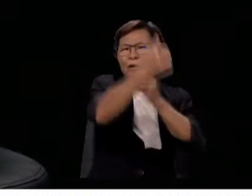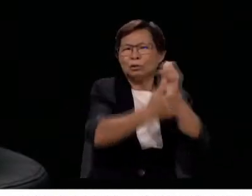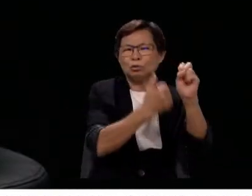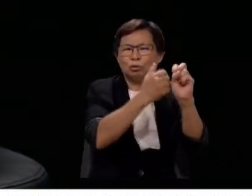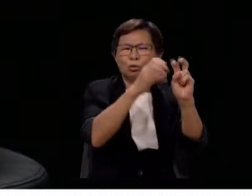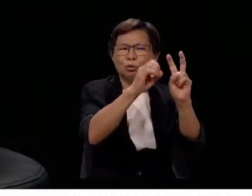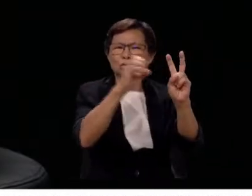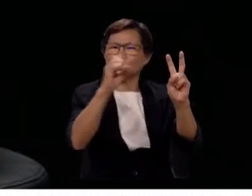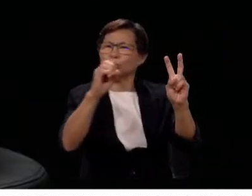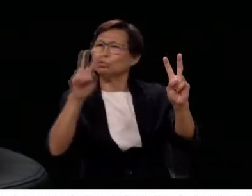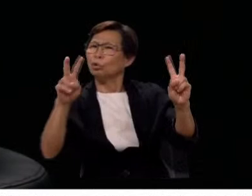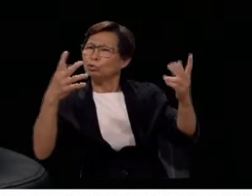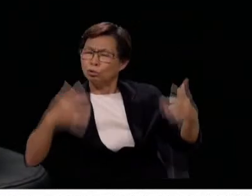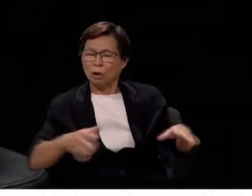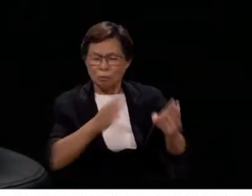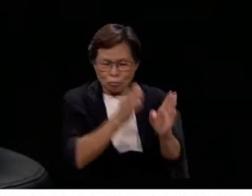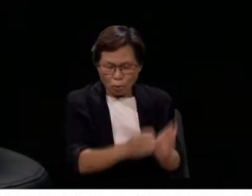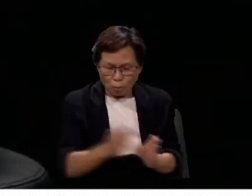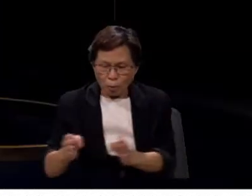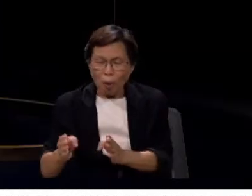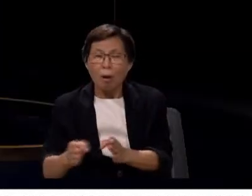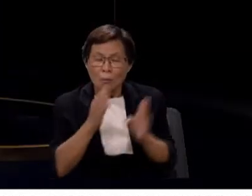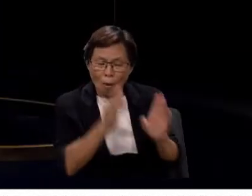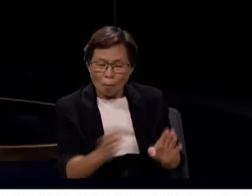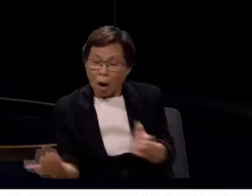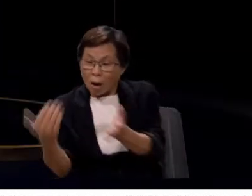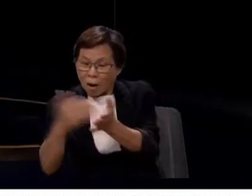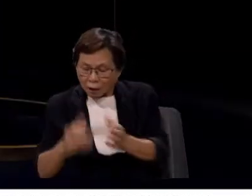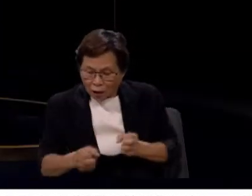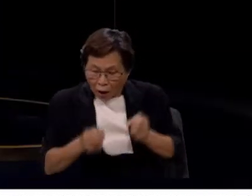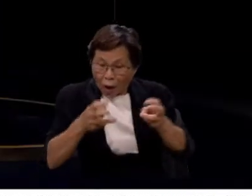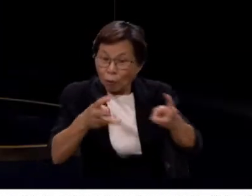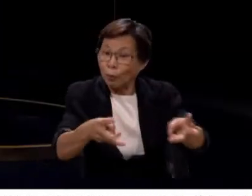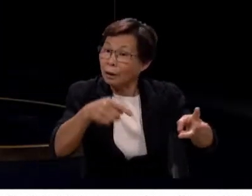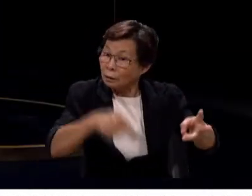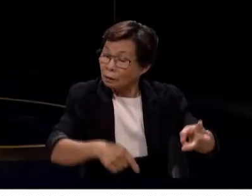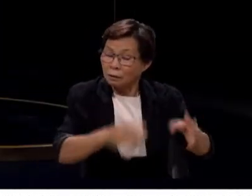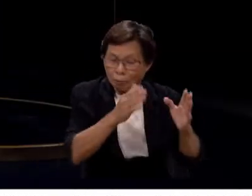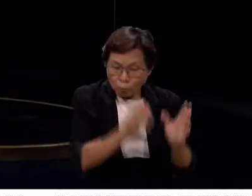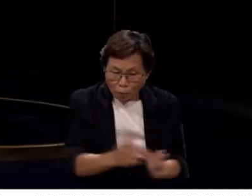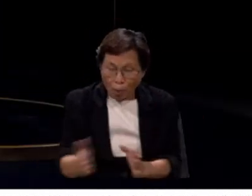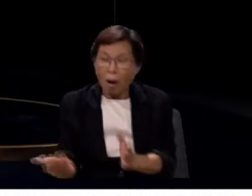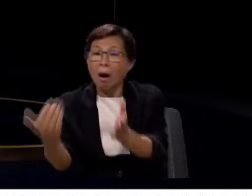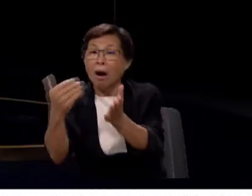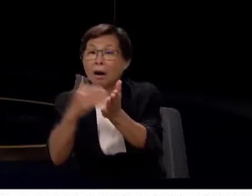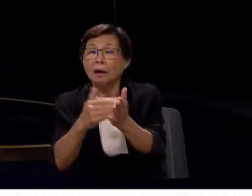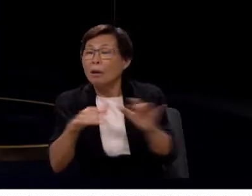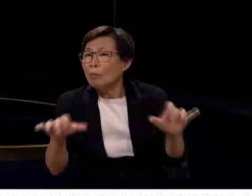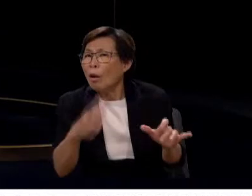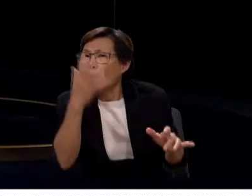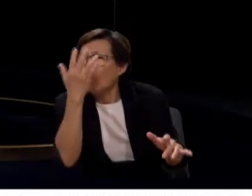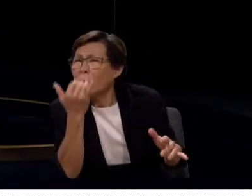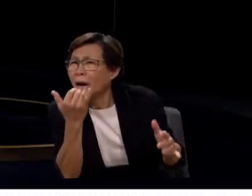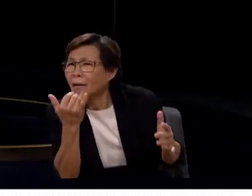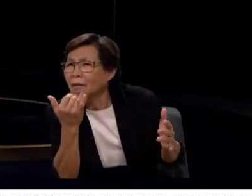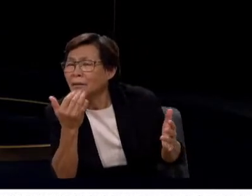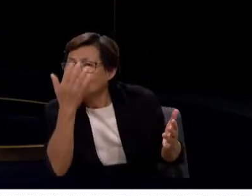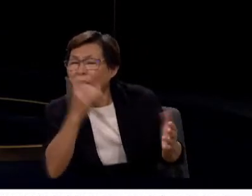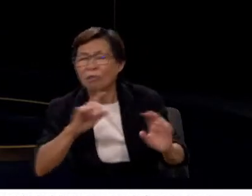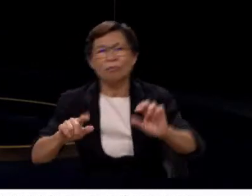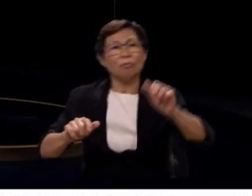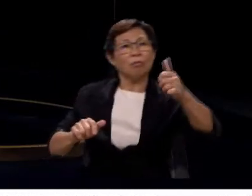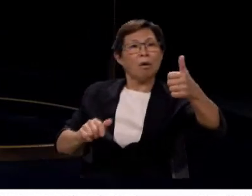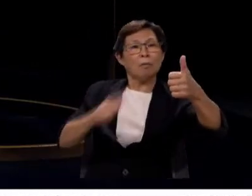2002 lagi konstruktural hwe ini dan tuturan ini dilaksanakan bahasa skan pertama sekali